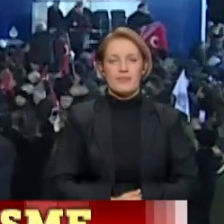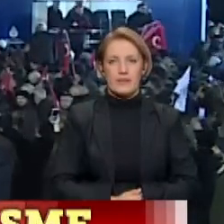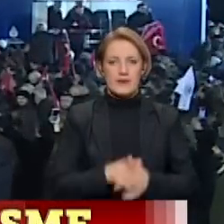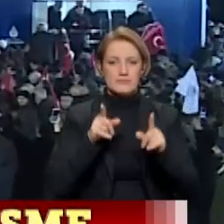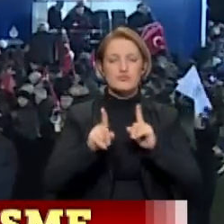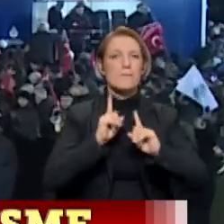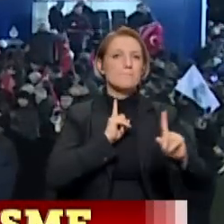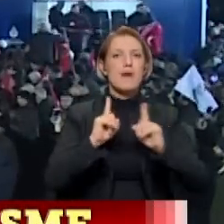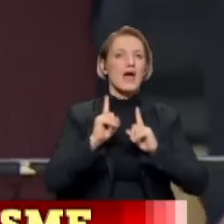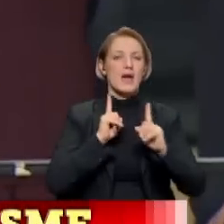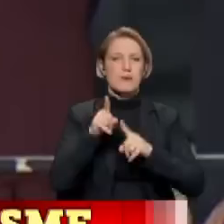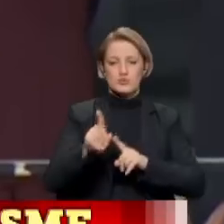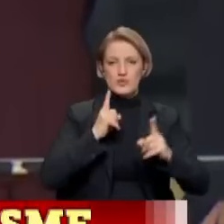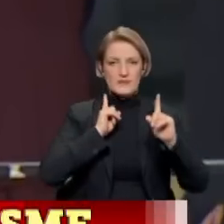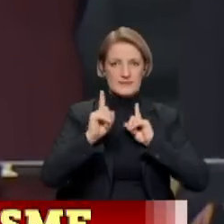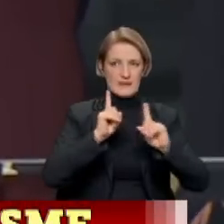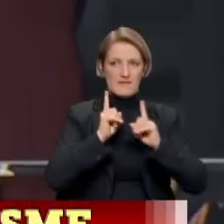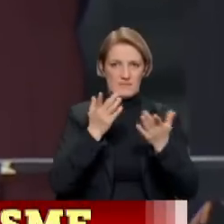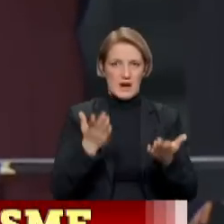Bu mahkeme, bu dava